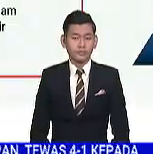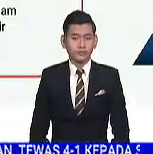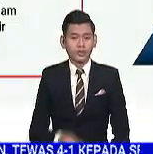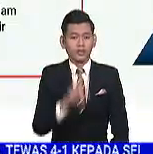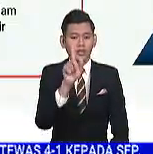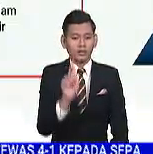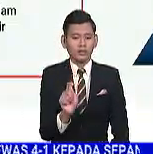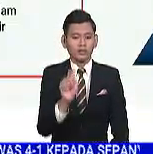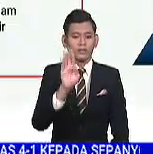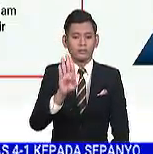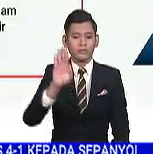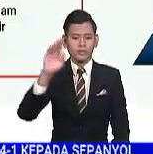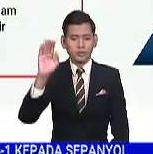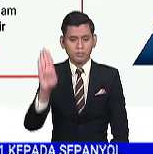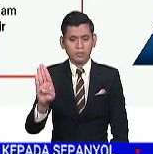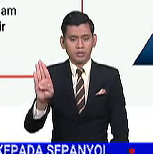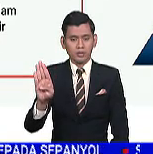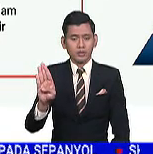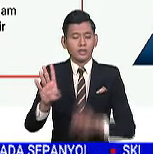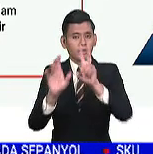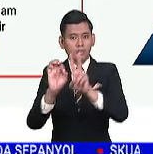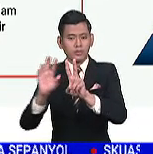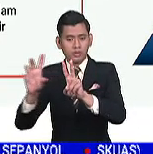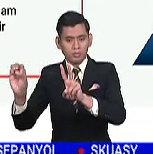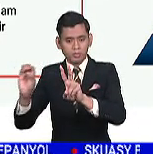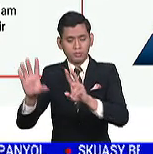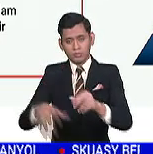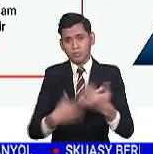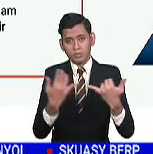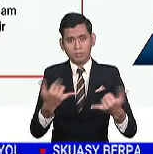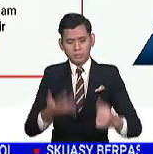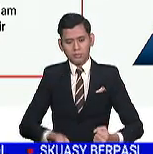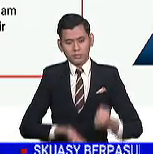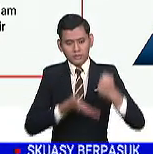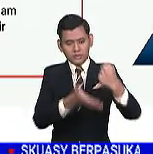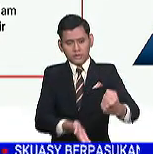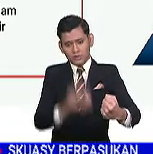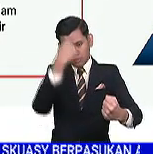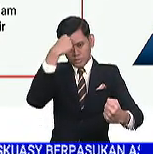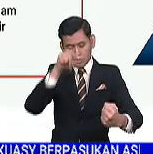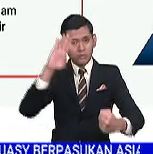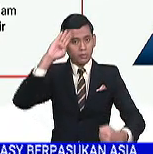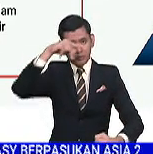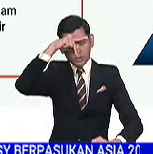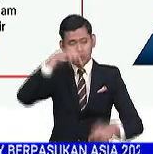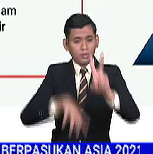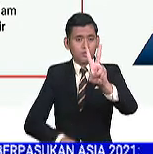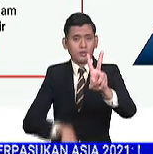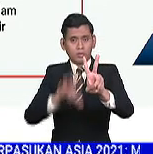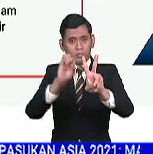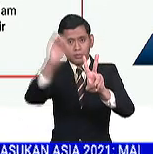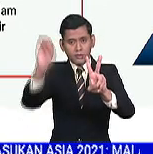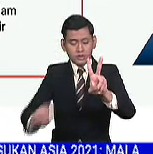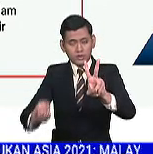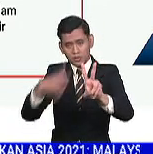TPB 2030 menyasarkan sumbangan lebihan kepada operasi kasar Bumi Putra sebanyak 20%